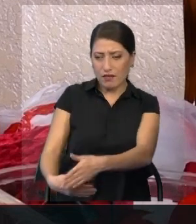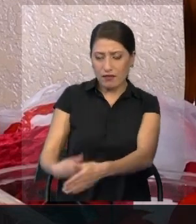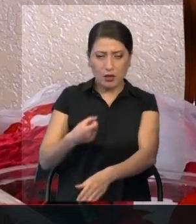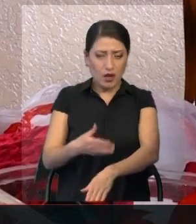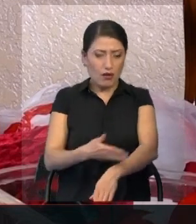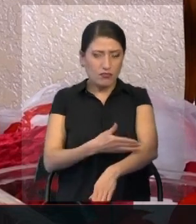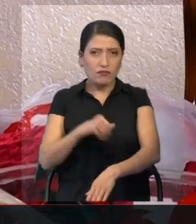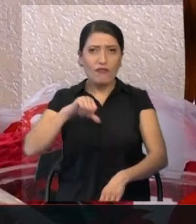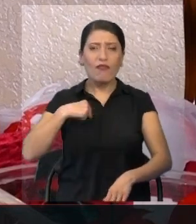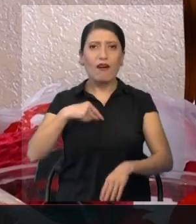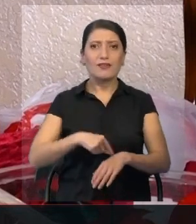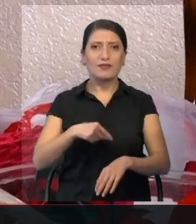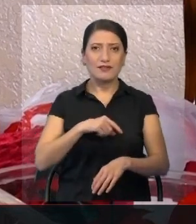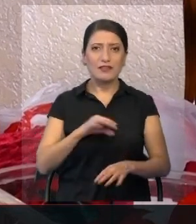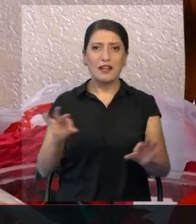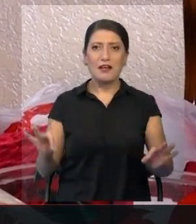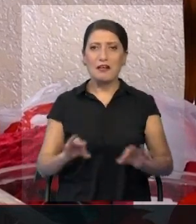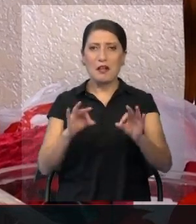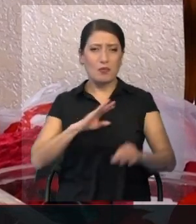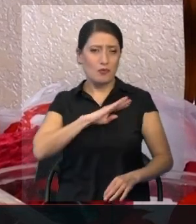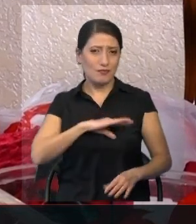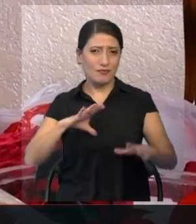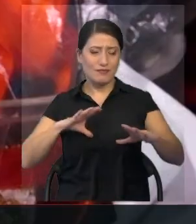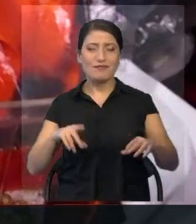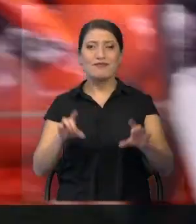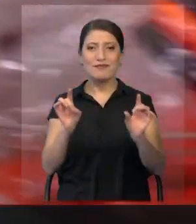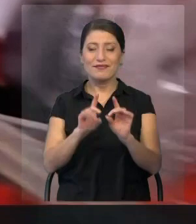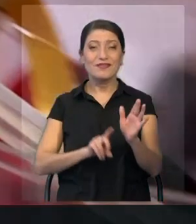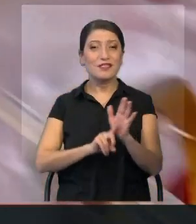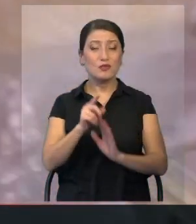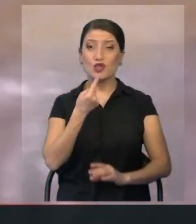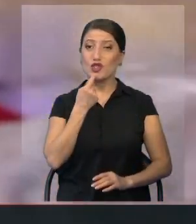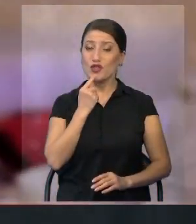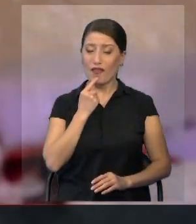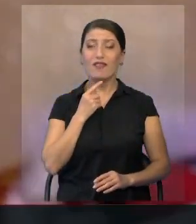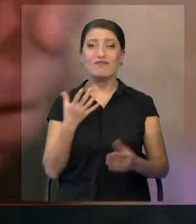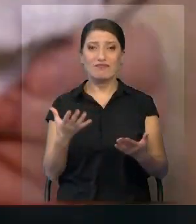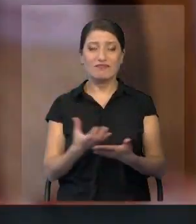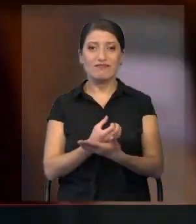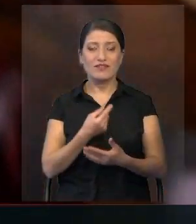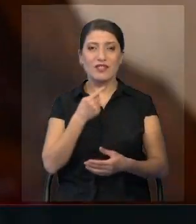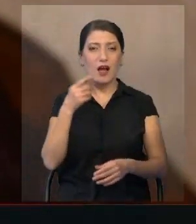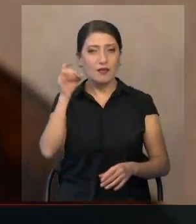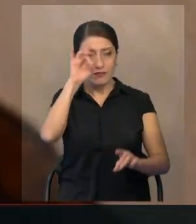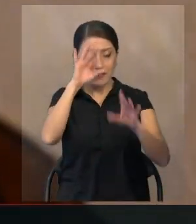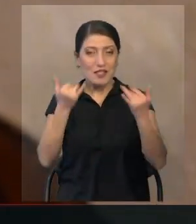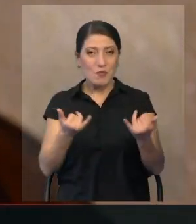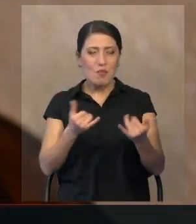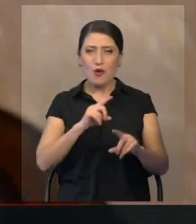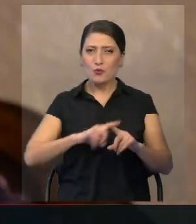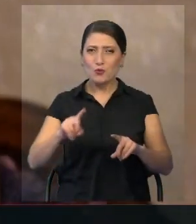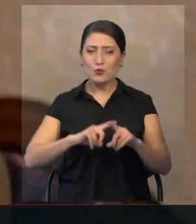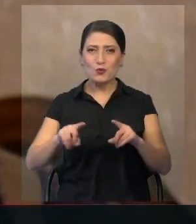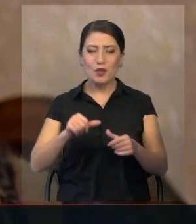վատը զգացի, ճիշտն ասած։ Երբեք չի հուսահատվել, խոստովանում է, սկզբում դժվար է կարողացել գործը գլուխ բերել, հիմա առանց աչք